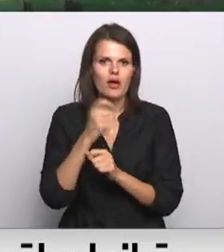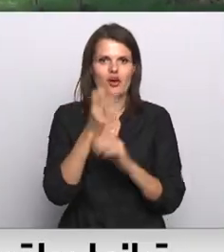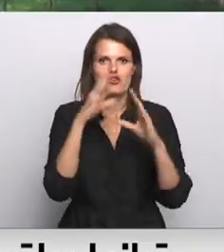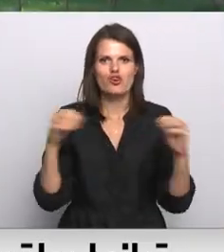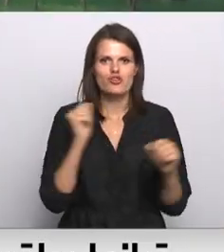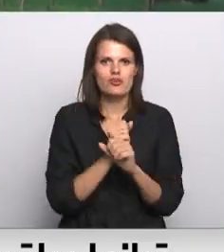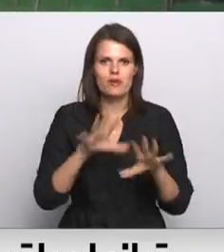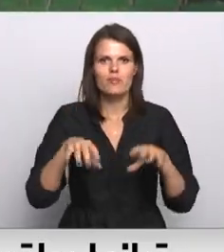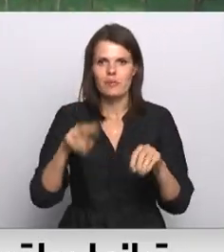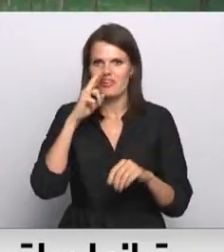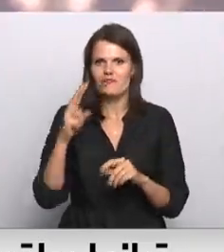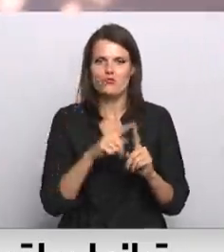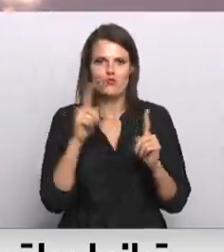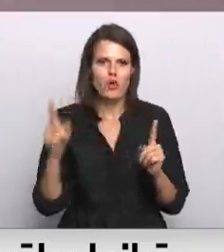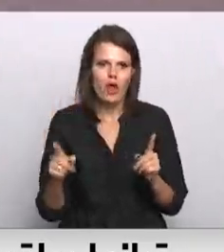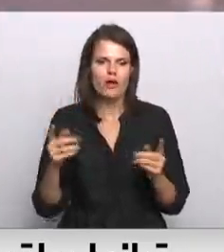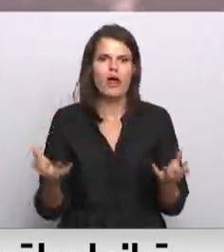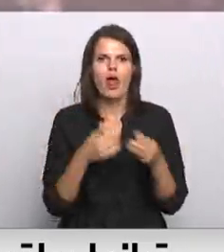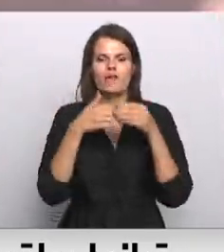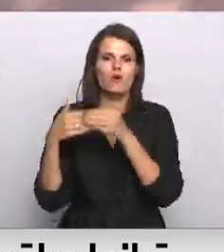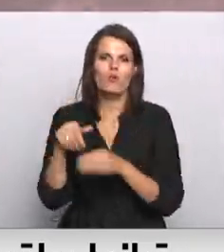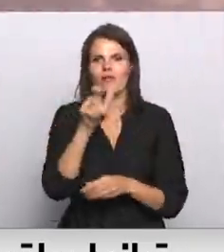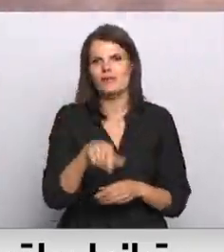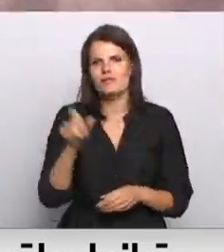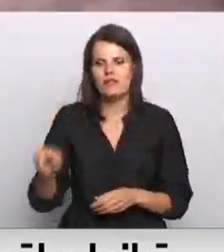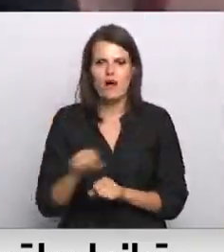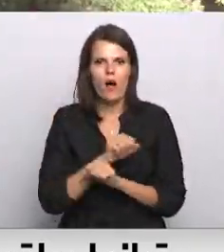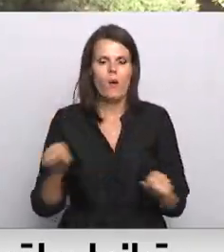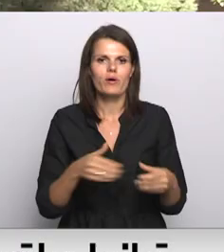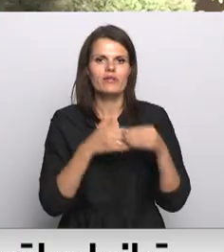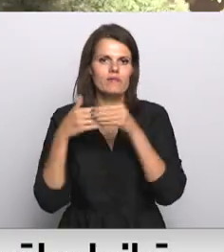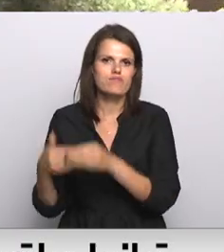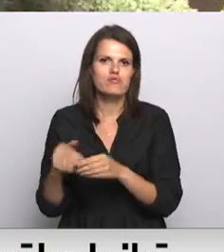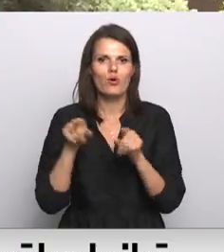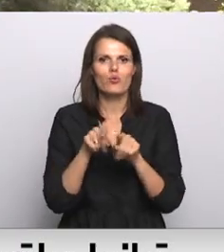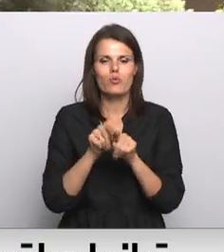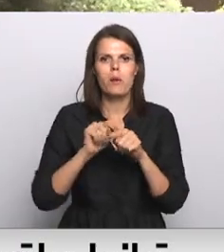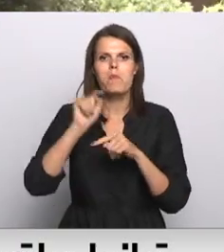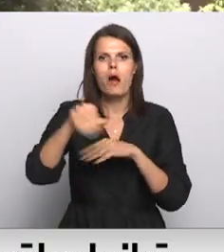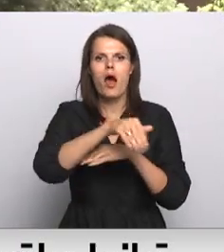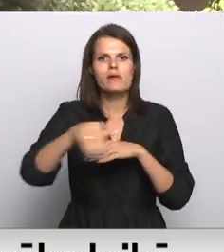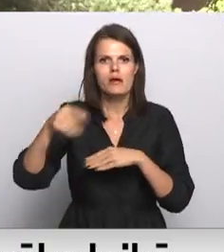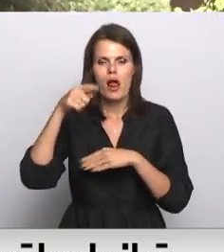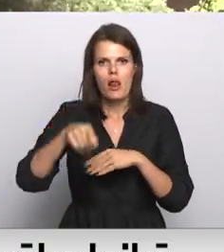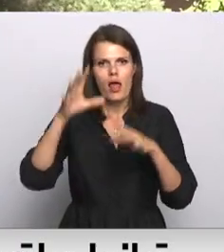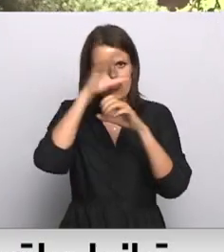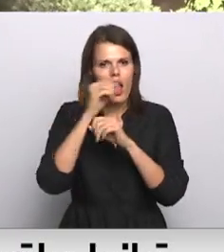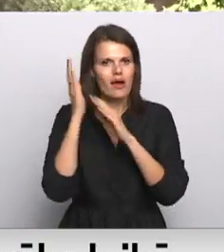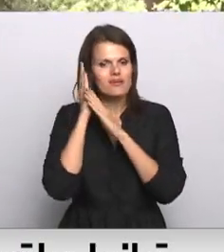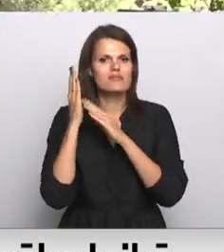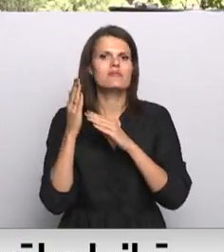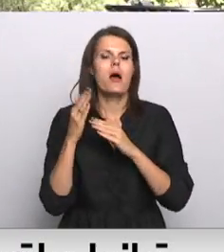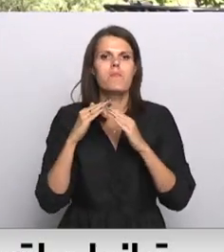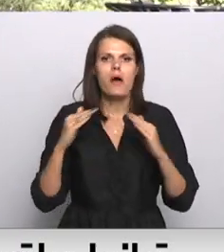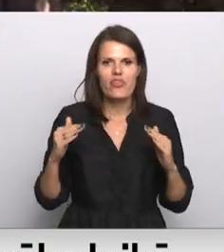darbus pabeidz 2 stundu laikā. Evakuētie iedzīvotāji operatīvi tika nogādāti turpat pāri ielai esošajā nakts patversmē.